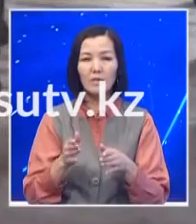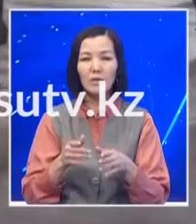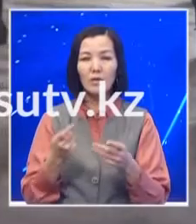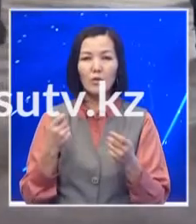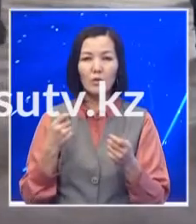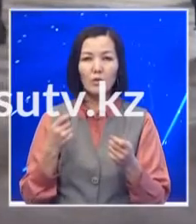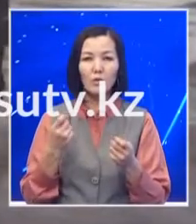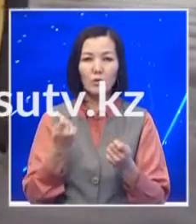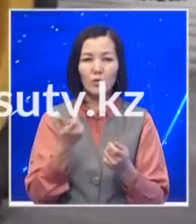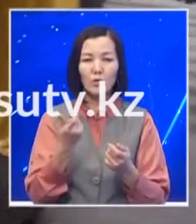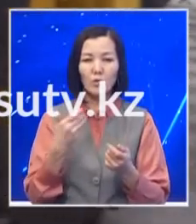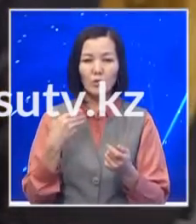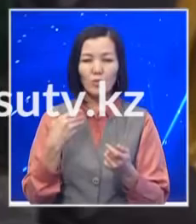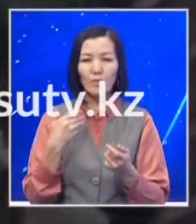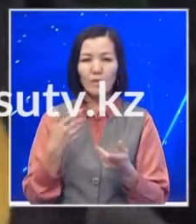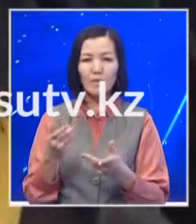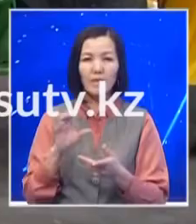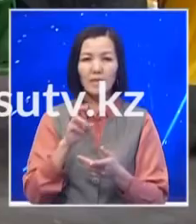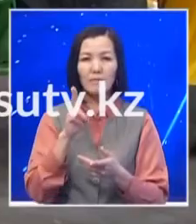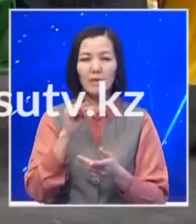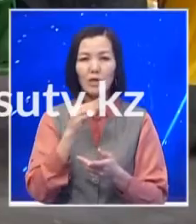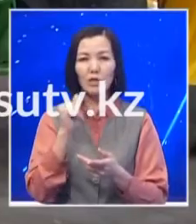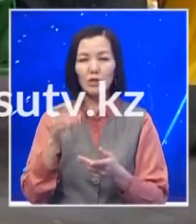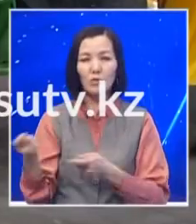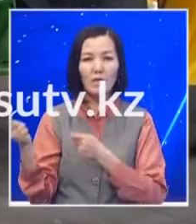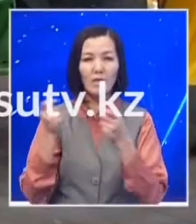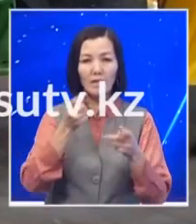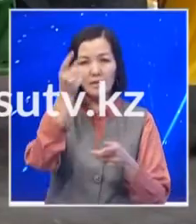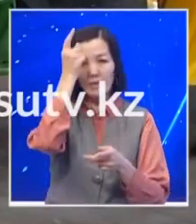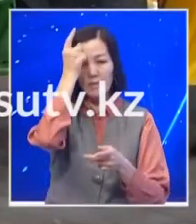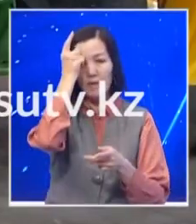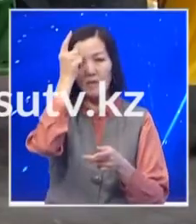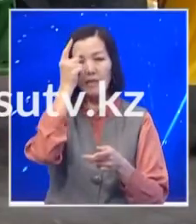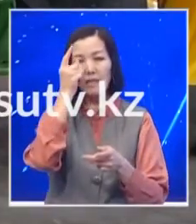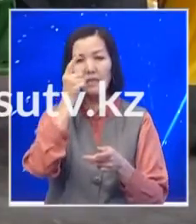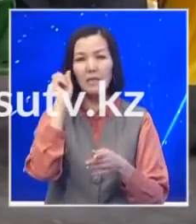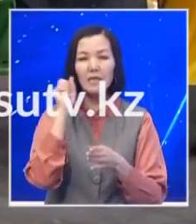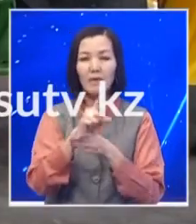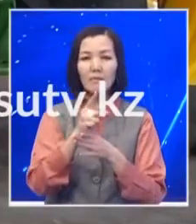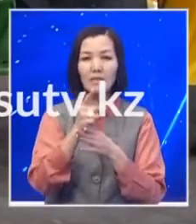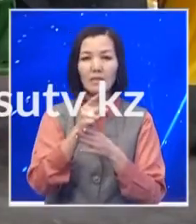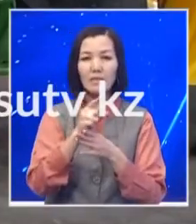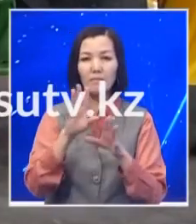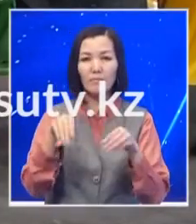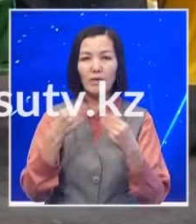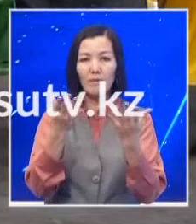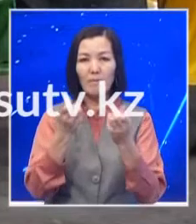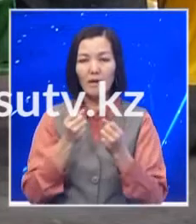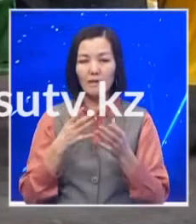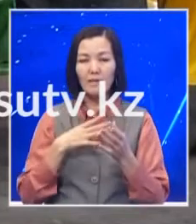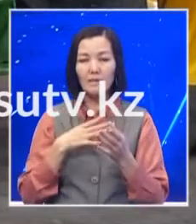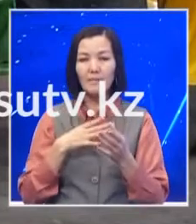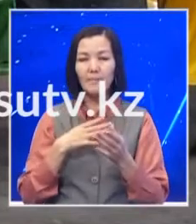Тұқымын СПК жетудан уже алып отырмыз. Тұқымды біз Германиядан заказ беріп тұрмыз. Фирма КВС-тан бердік. Гибридный тұқымдарды,